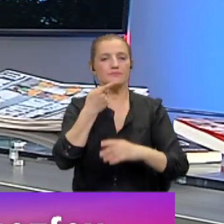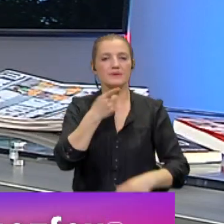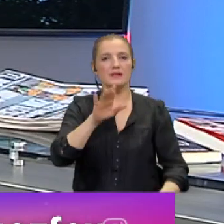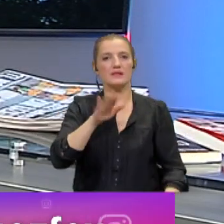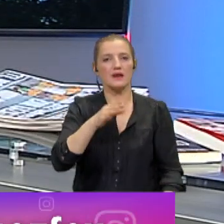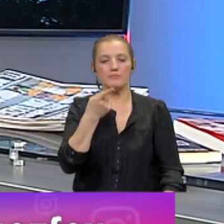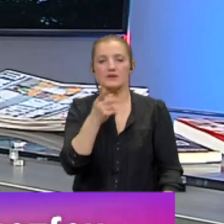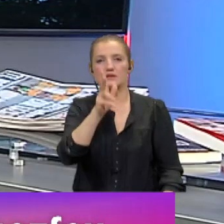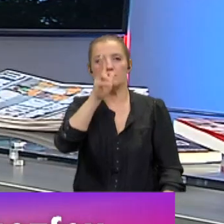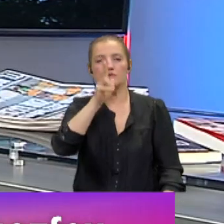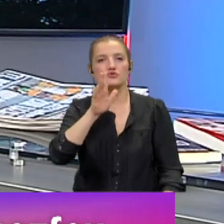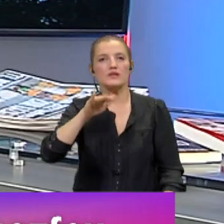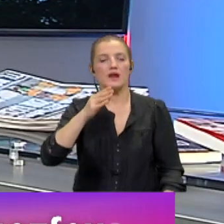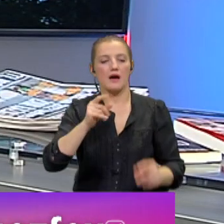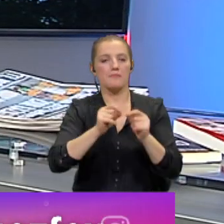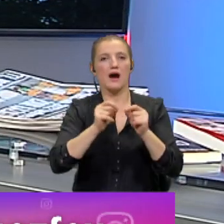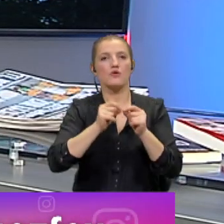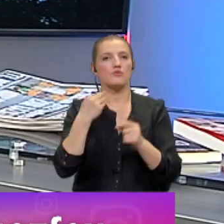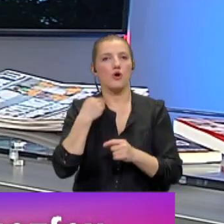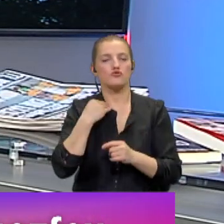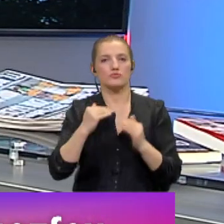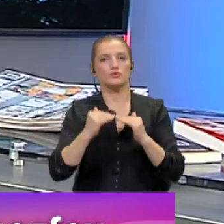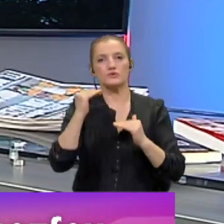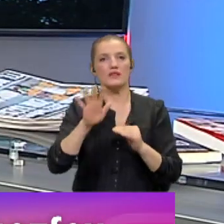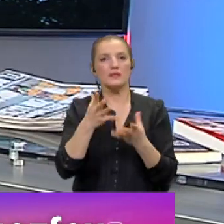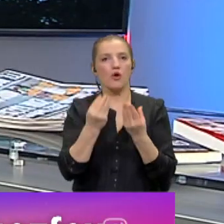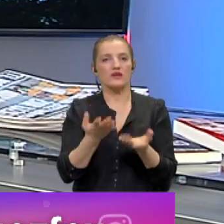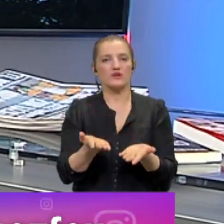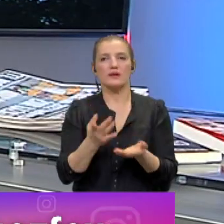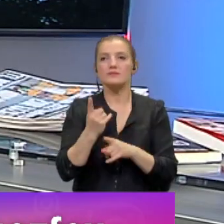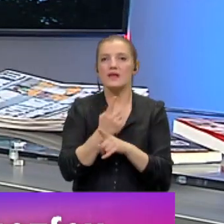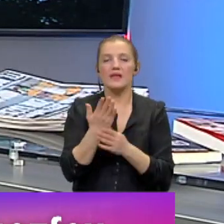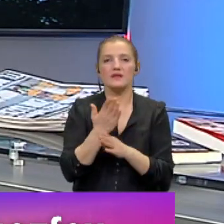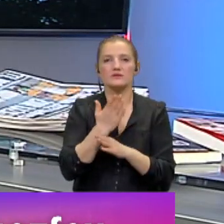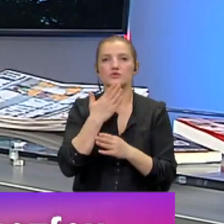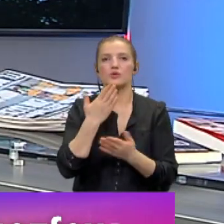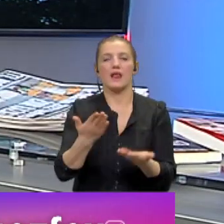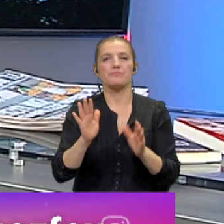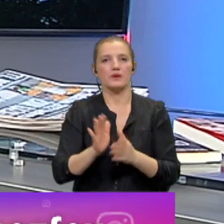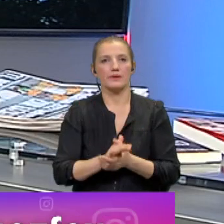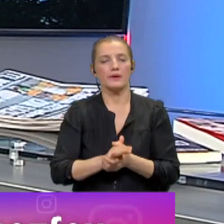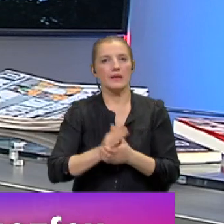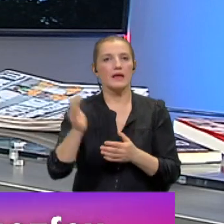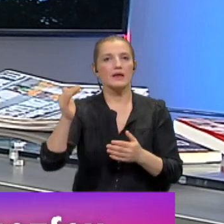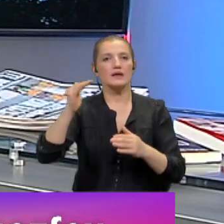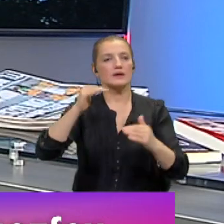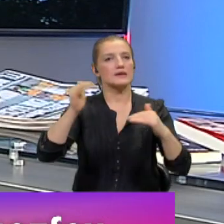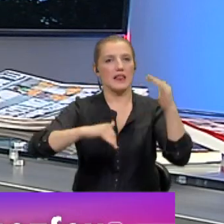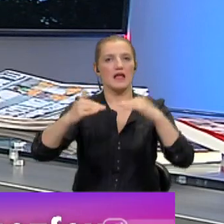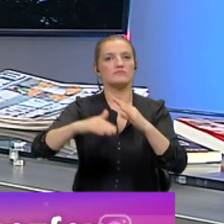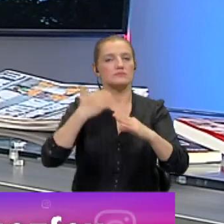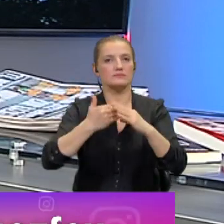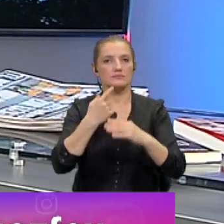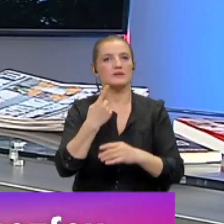yükseldi benim Bağkur borcum ne olacak bu neden söylenmiyor yine gelen paylaşımlardan bir